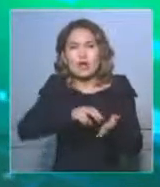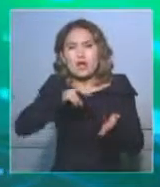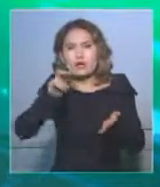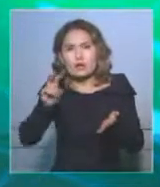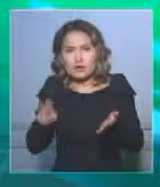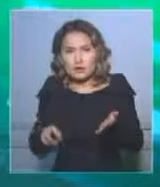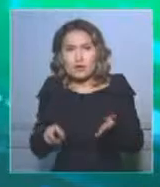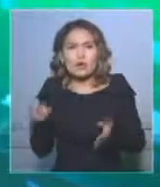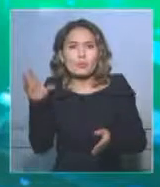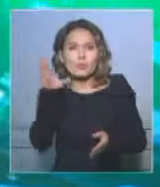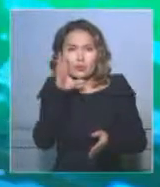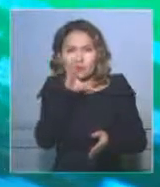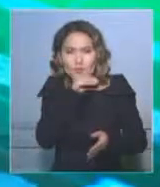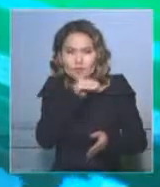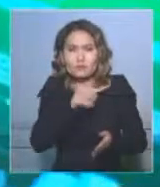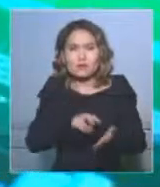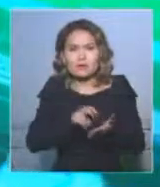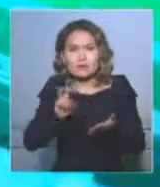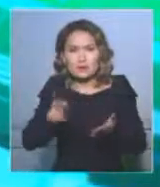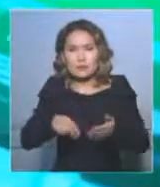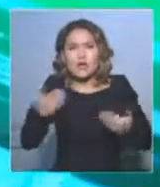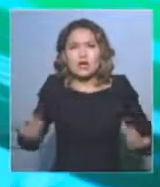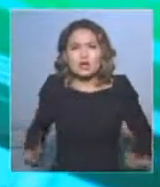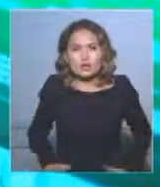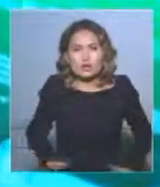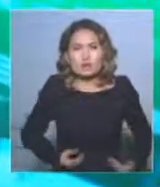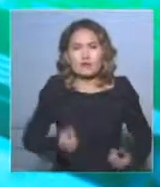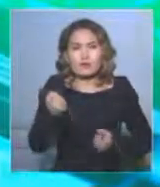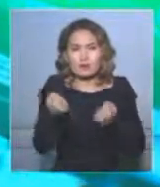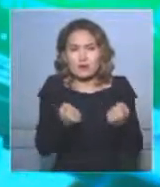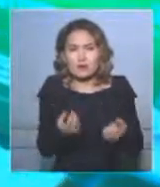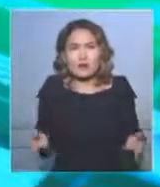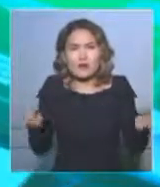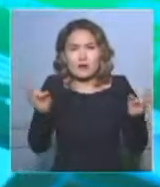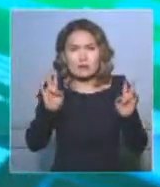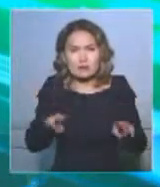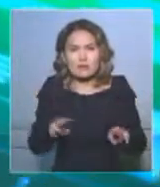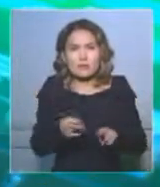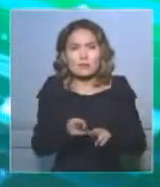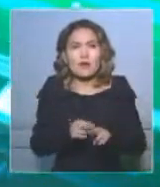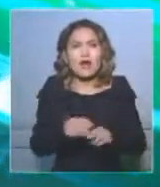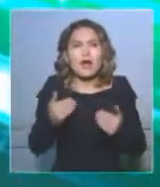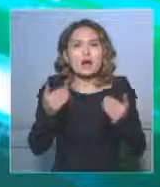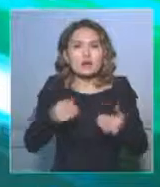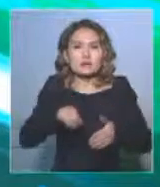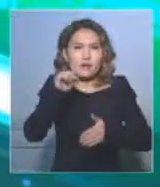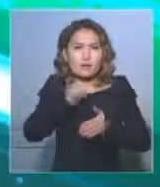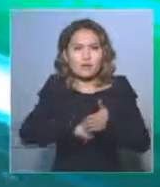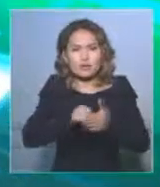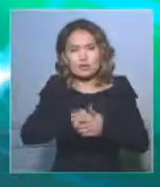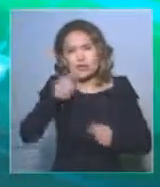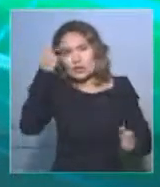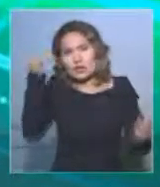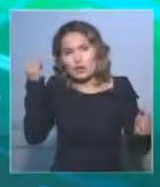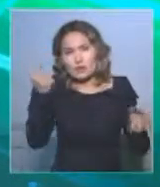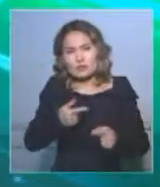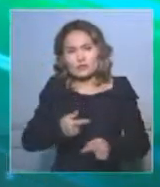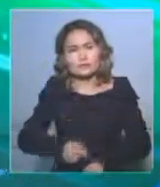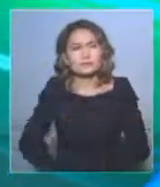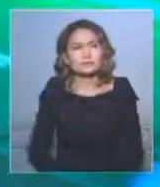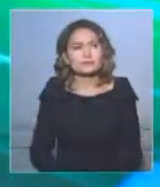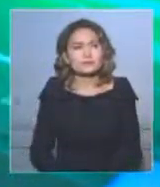қалыпты. Кейін анықталғандай Т-11 маркалы әскери ұшақ жаттығу кезінде құлаған. Оның апатқа ұшырауына моторының істен шығуы түрткі